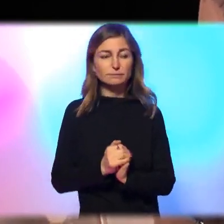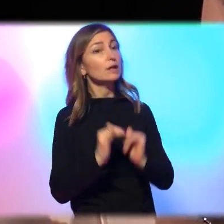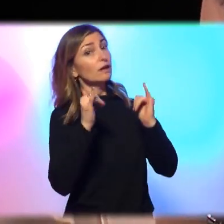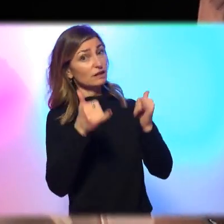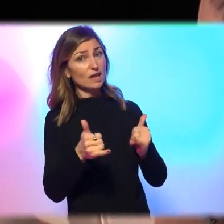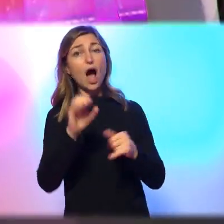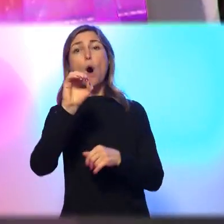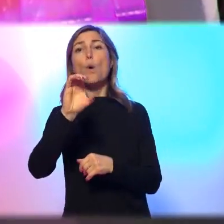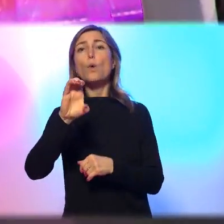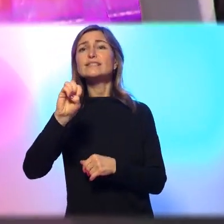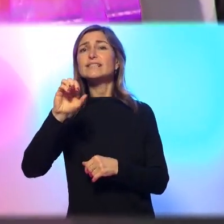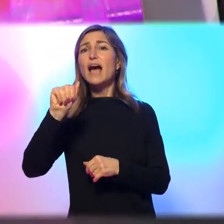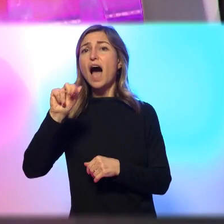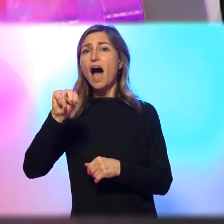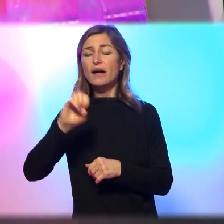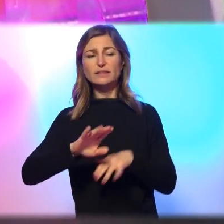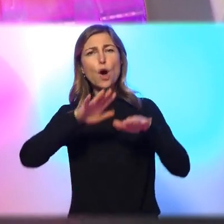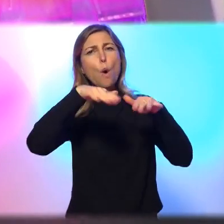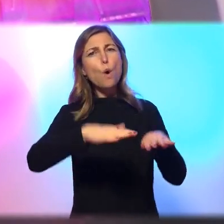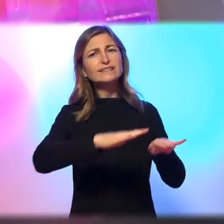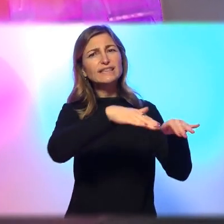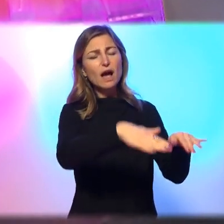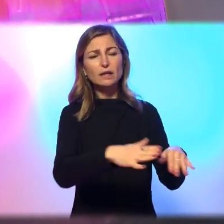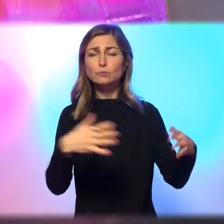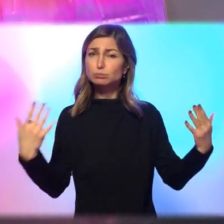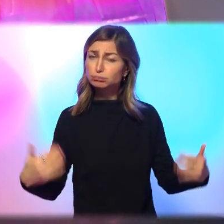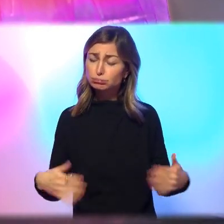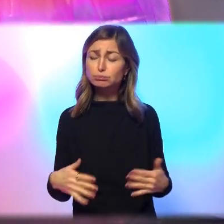Ja, also die Ozeane, die haben einen riesengroßen Stellenwert.